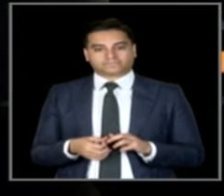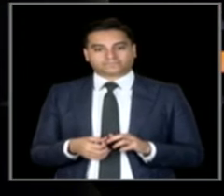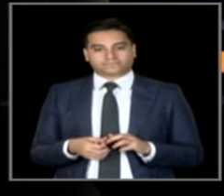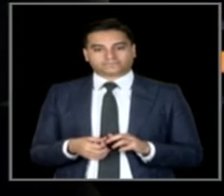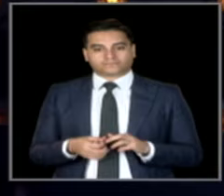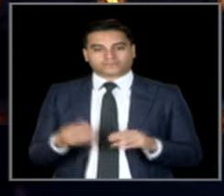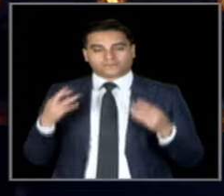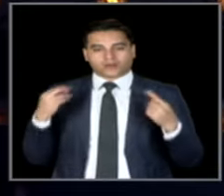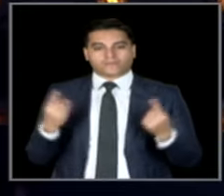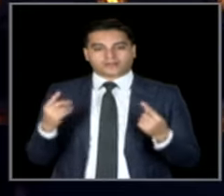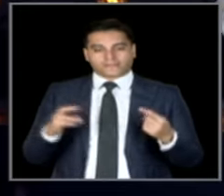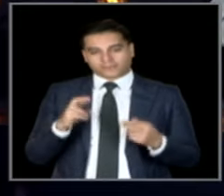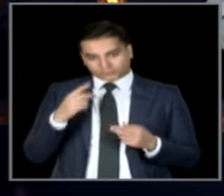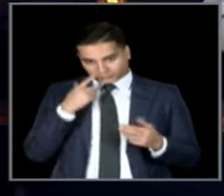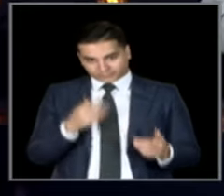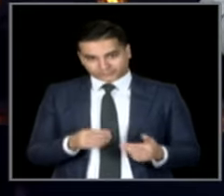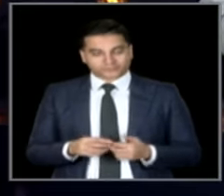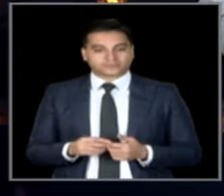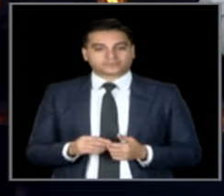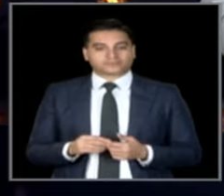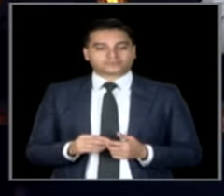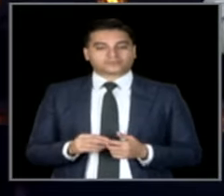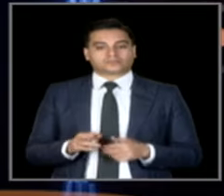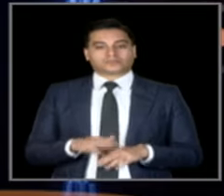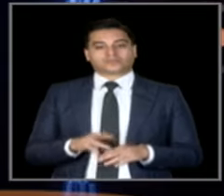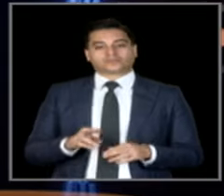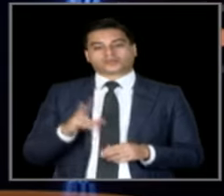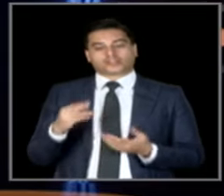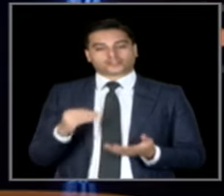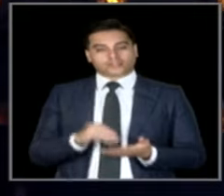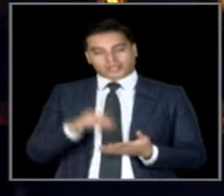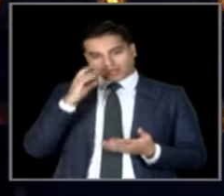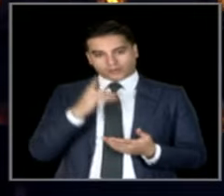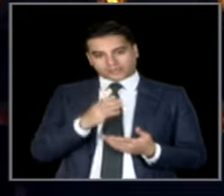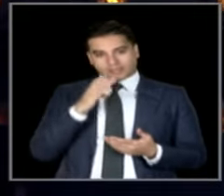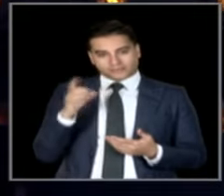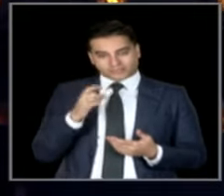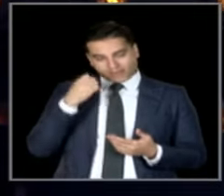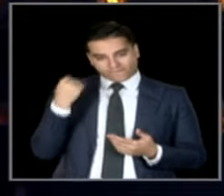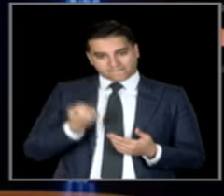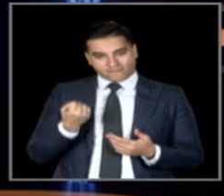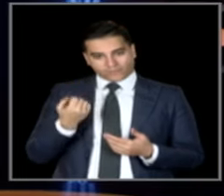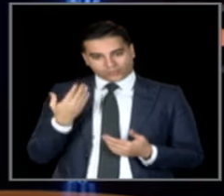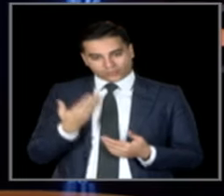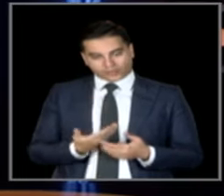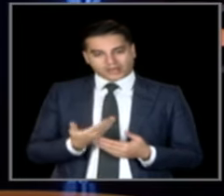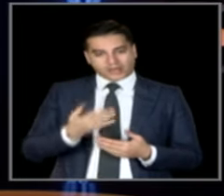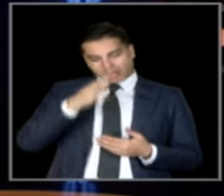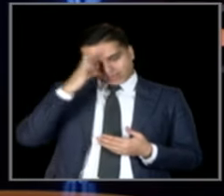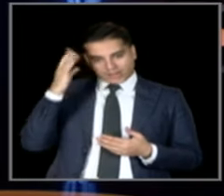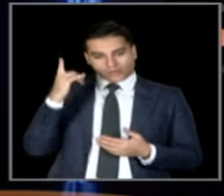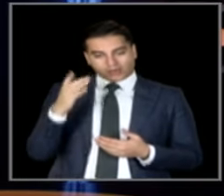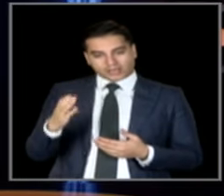عا معلومات عامه سؤال ب 20 نقطه لو الاجابه صح الف مبروك لجامعه